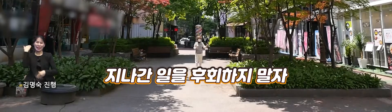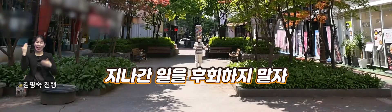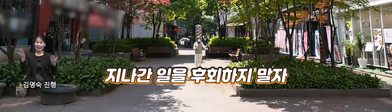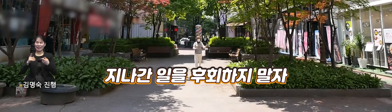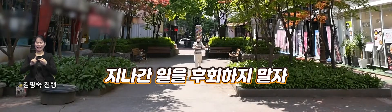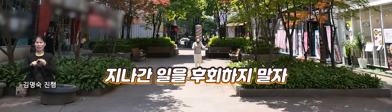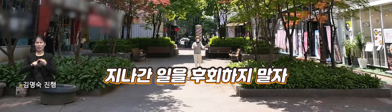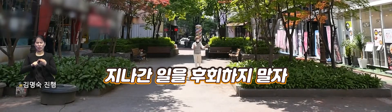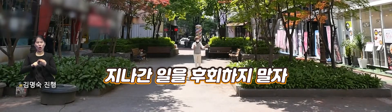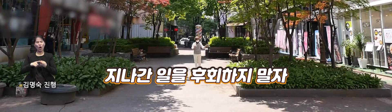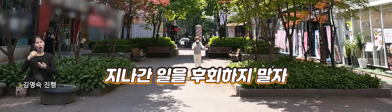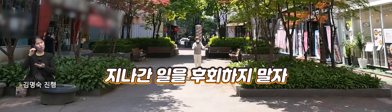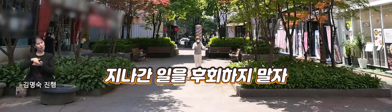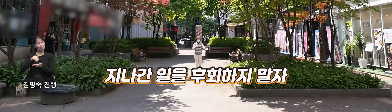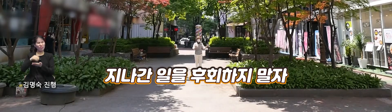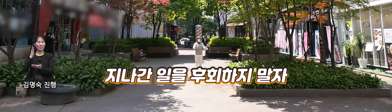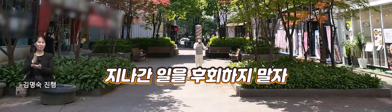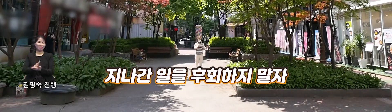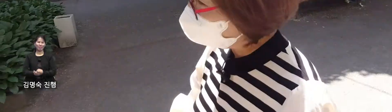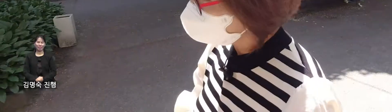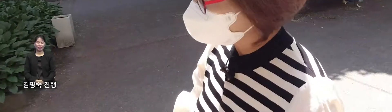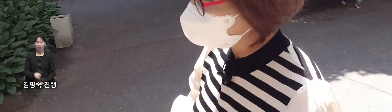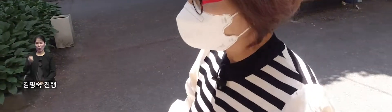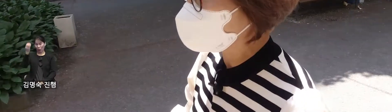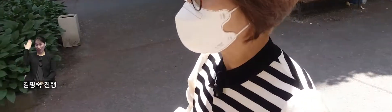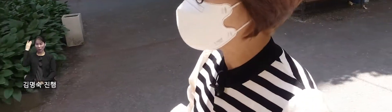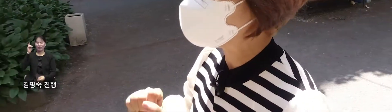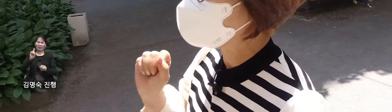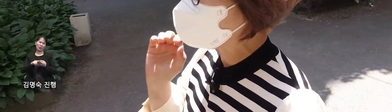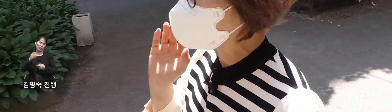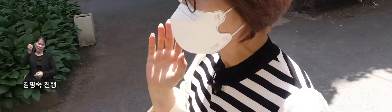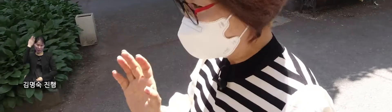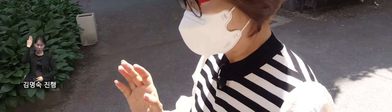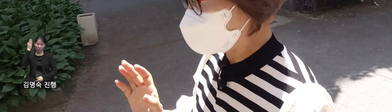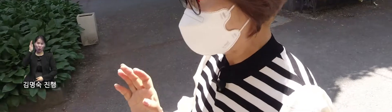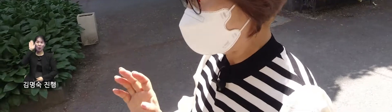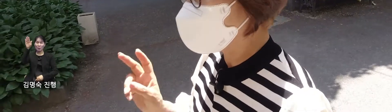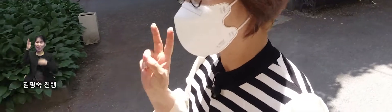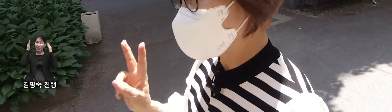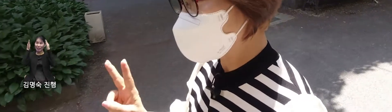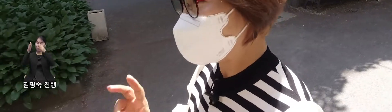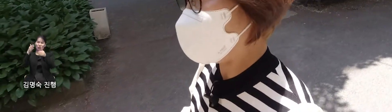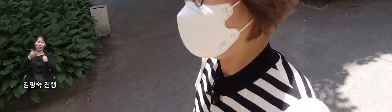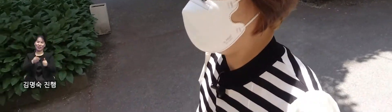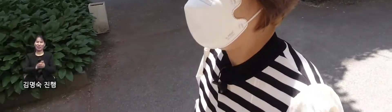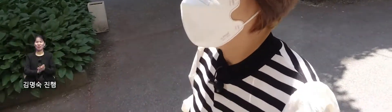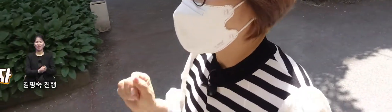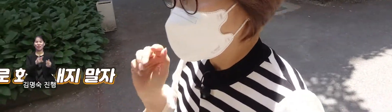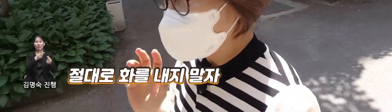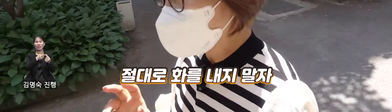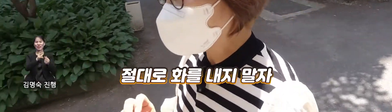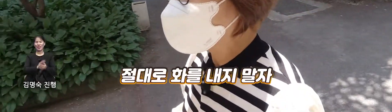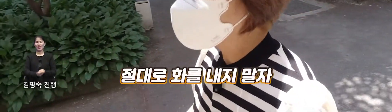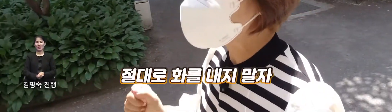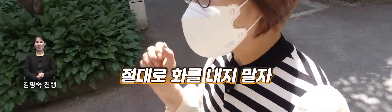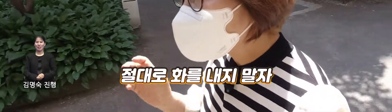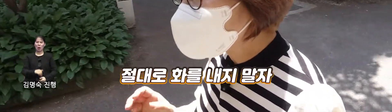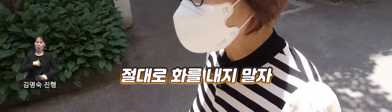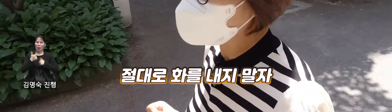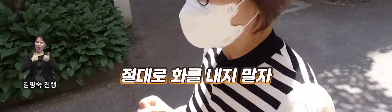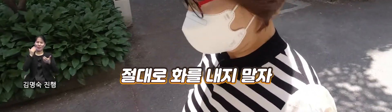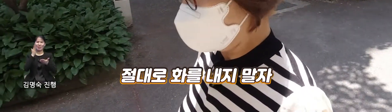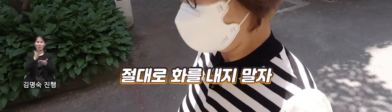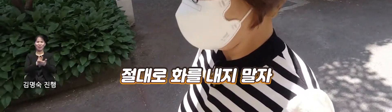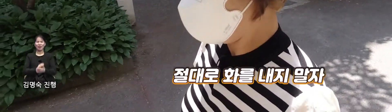일을 쓸데없이 후회하지 말 것. 그러니까 과거는 잊고 미래를 바라보자. 둘째, 절대로